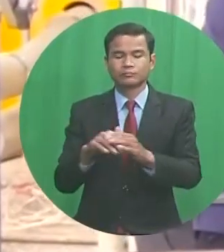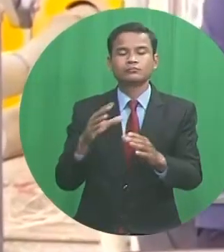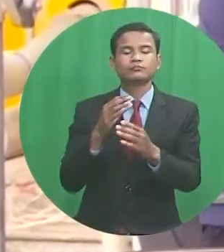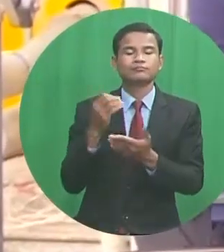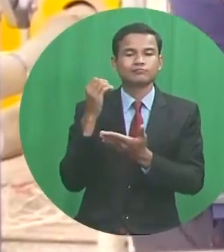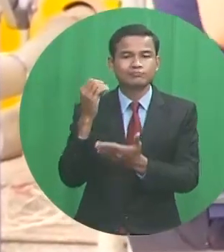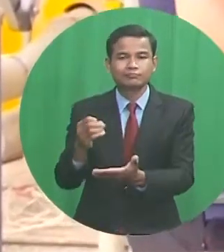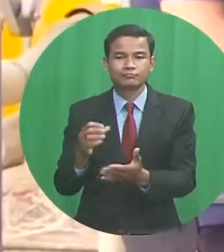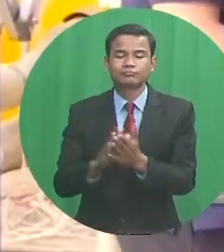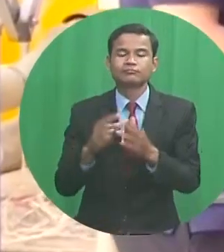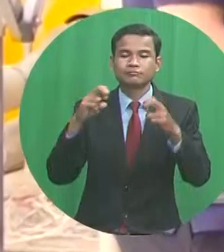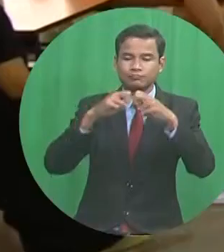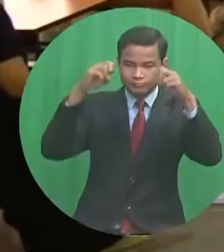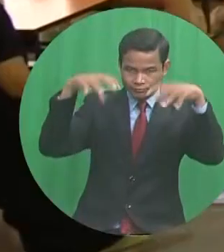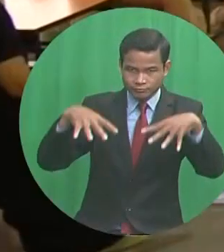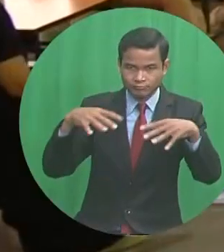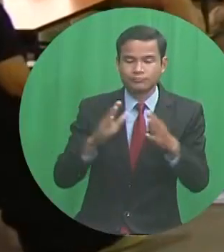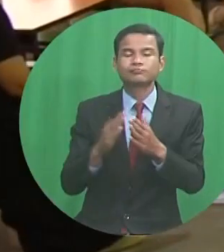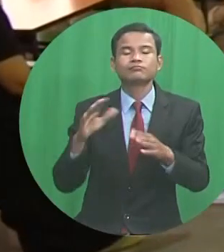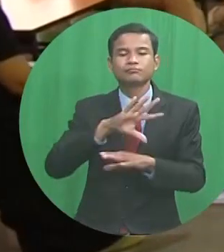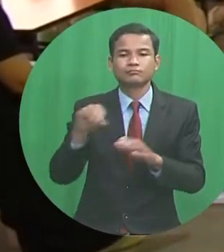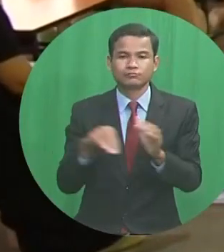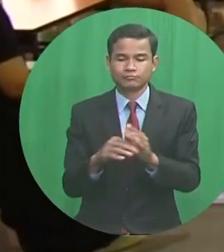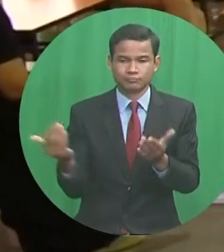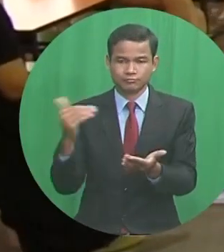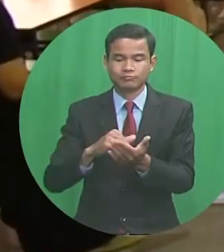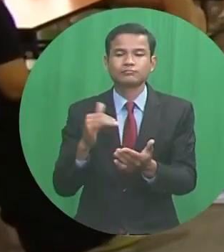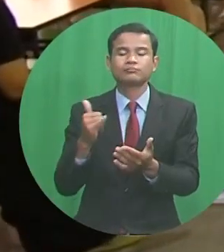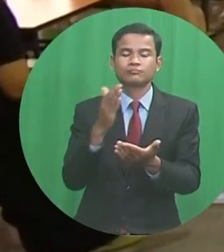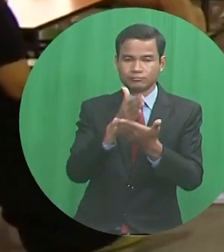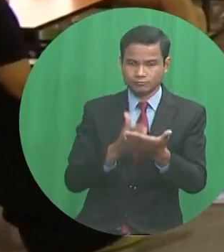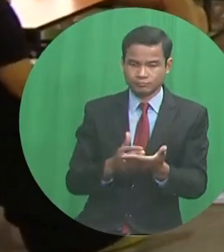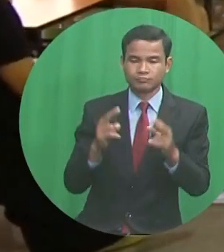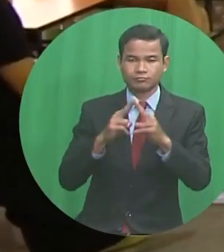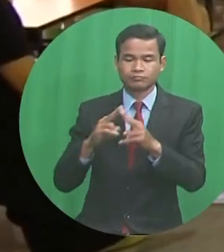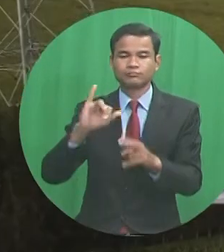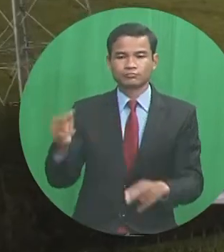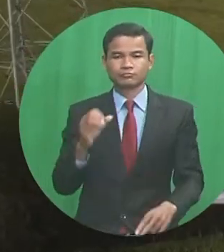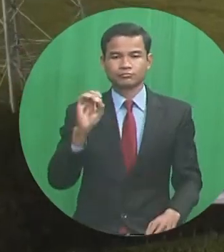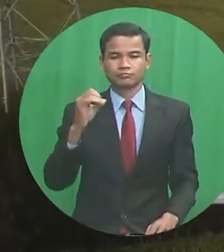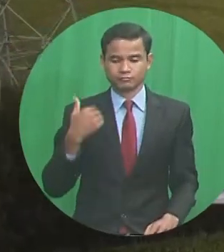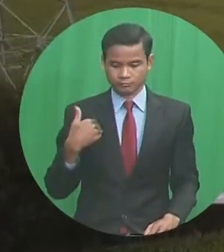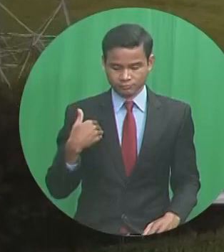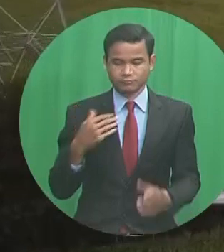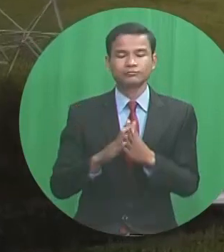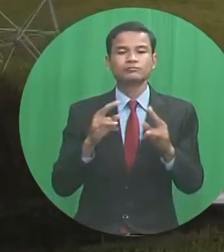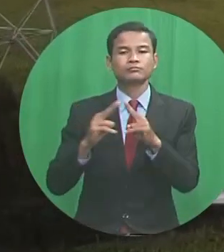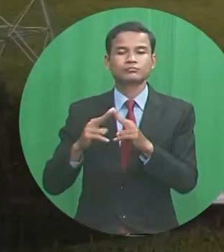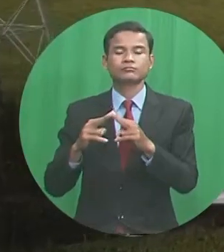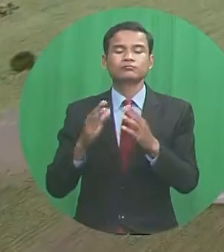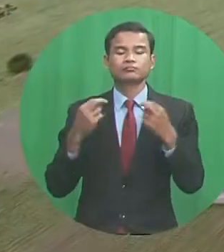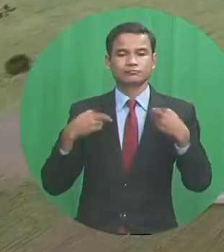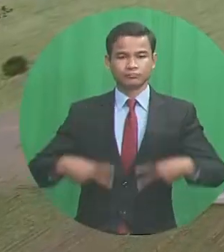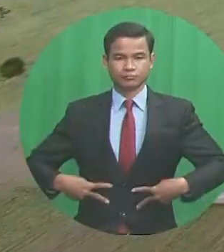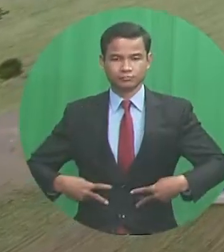ផ្គត់ផ្គង់ថាមពលរបស់ពួកគេឡើងវិញទាំងស្រុងឬដោយផ្នែកខ្លះនៅក្នុងទីក្រុងចៅជូដែលជាទីក្រុងដែលរងគ្រោះដោយ